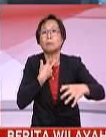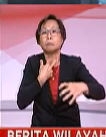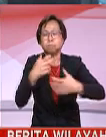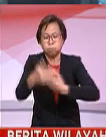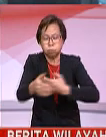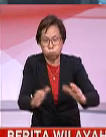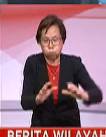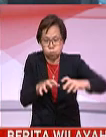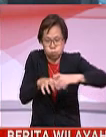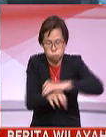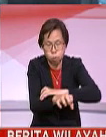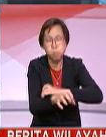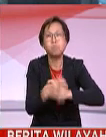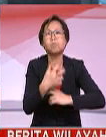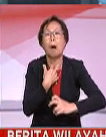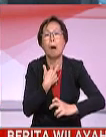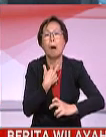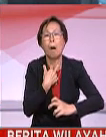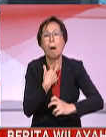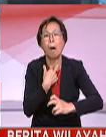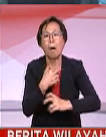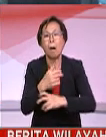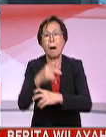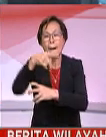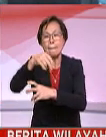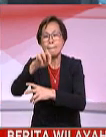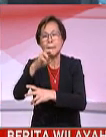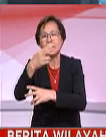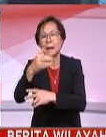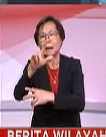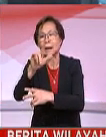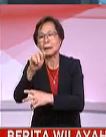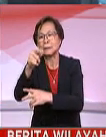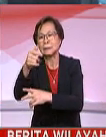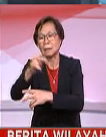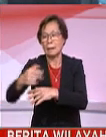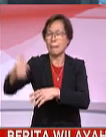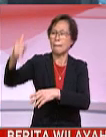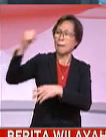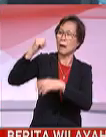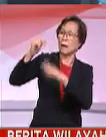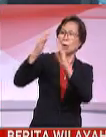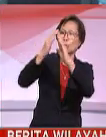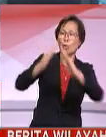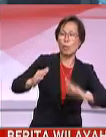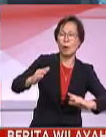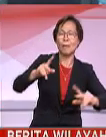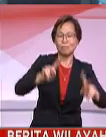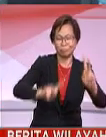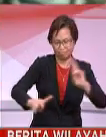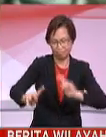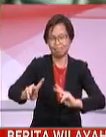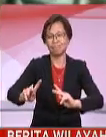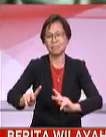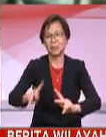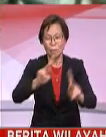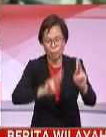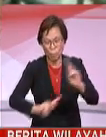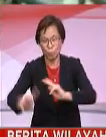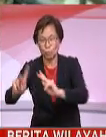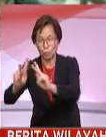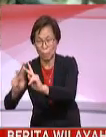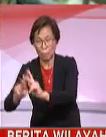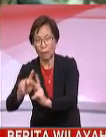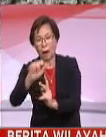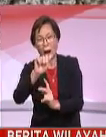Jabatan Perlindungan Hidupan Liar dan Taman Negara Perhilitan di belakang rumah penduduk. Penduduk kampung